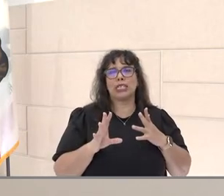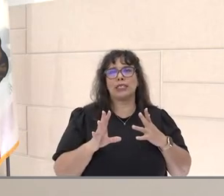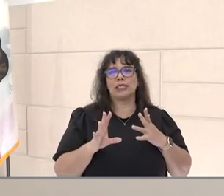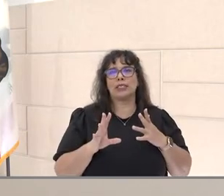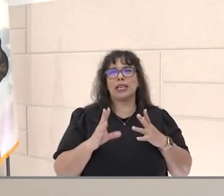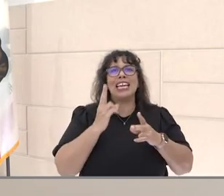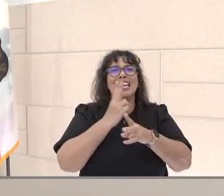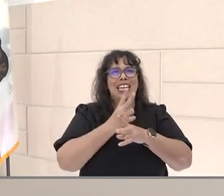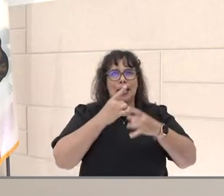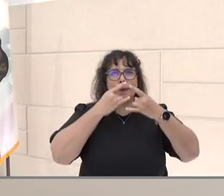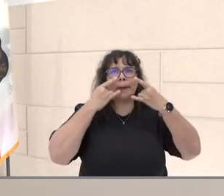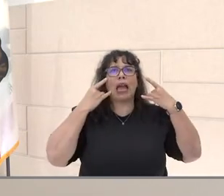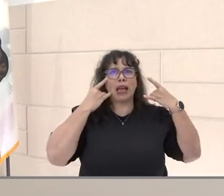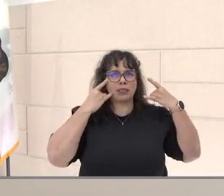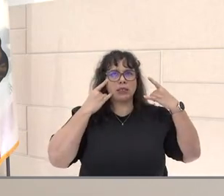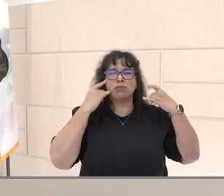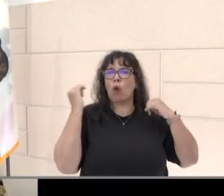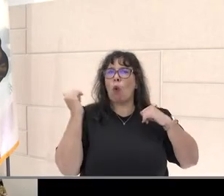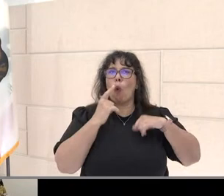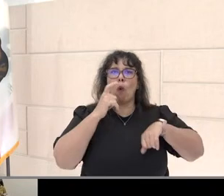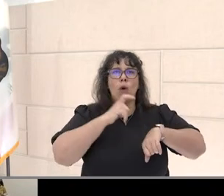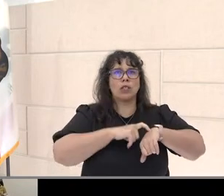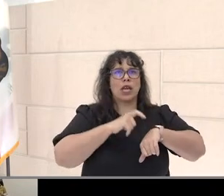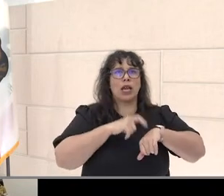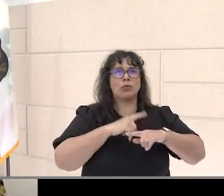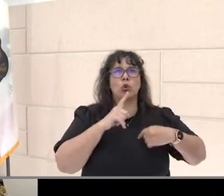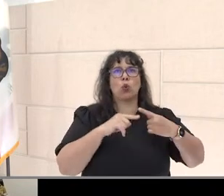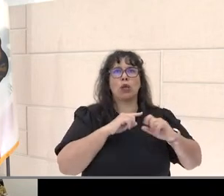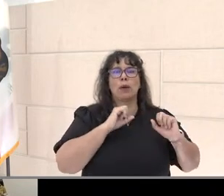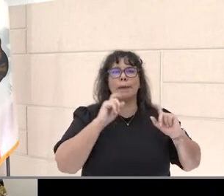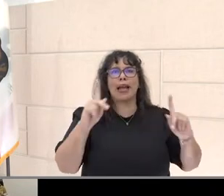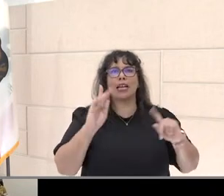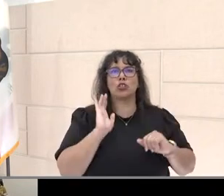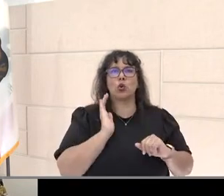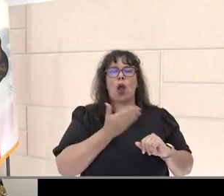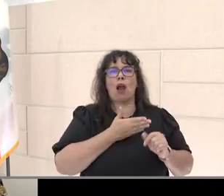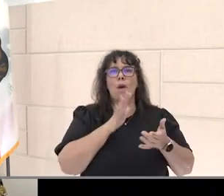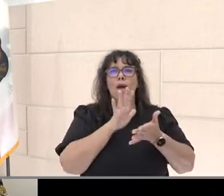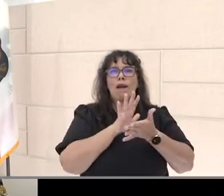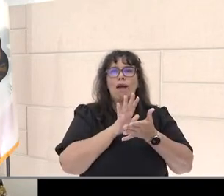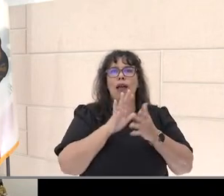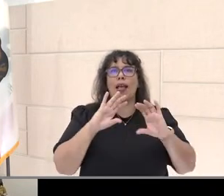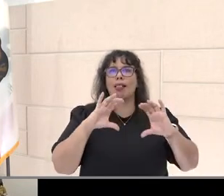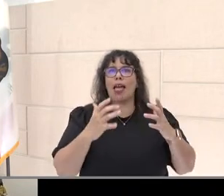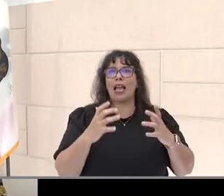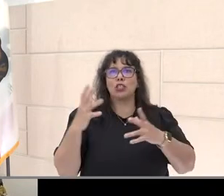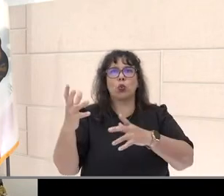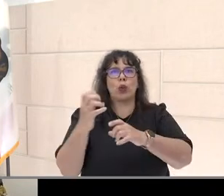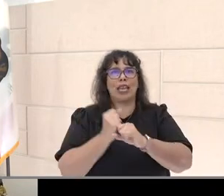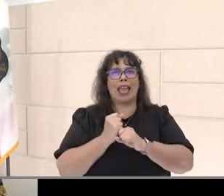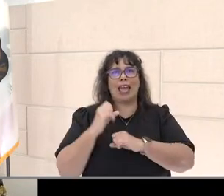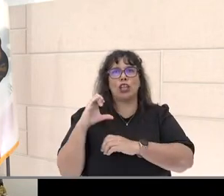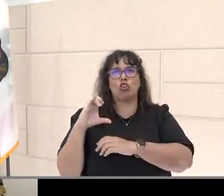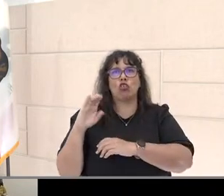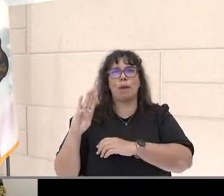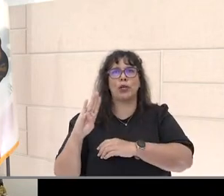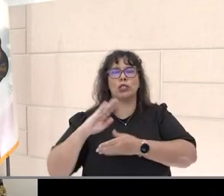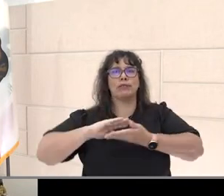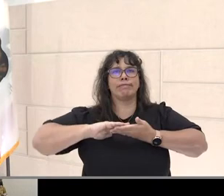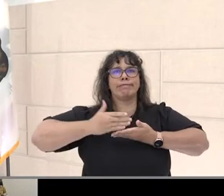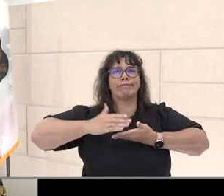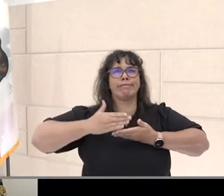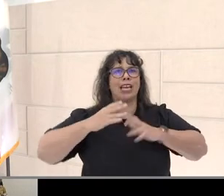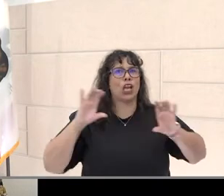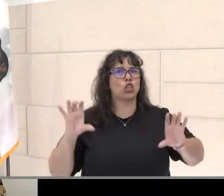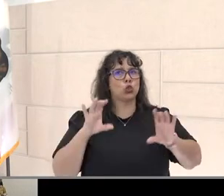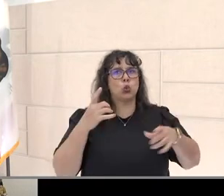ចេញទៅទទួលអាហារសិស្សឈរតម្រង់ជួរដាច់ដាច់ឆ្ងាយពីគ្នាពាក់គម្របមុខហើយនៅពេលដែលត្រឡប់ចូលរៀនវិ